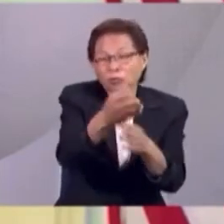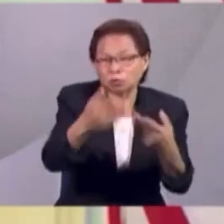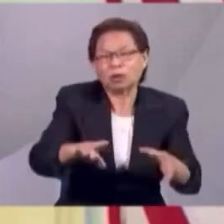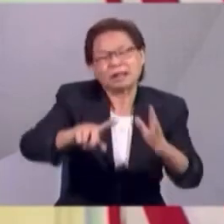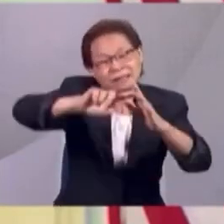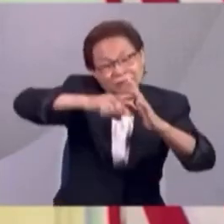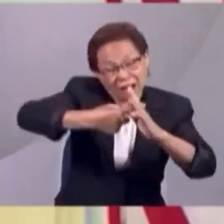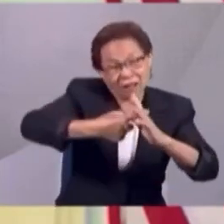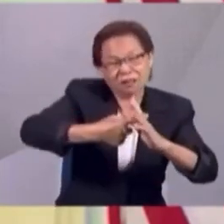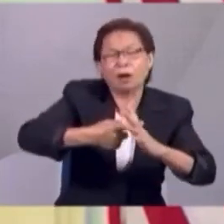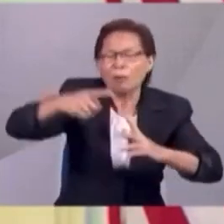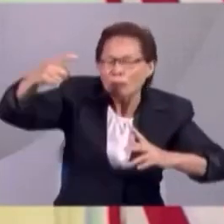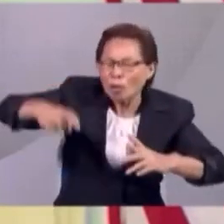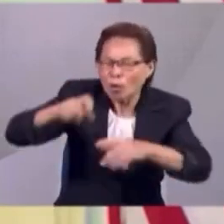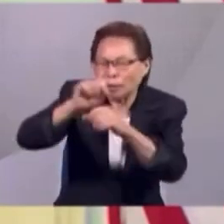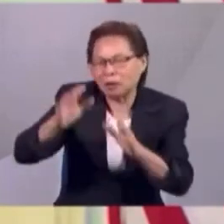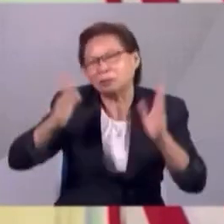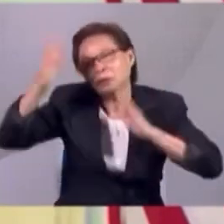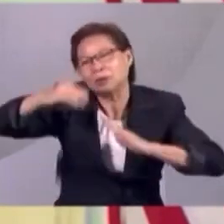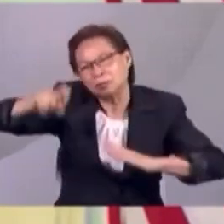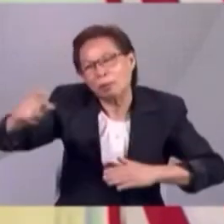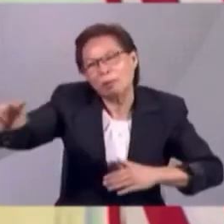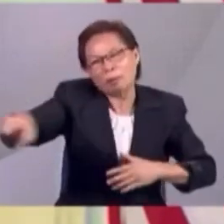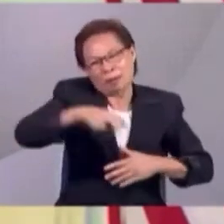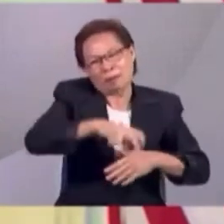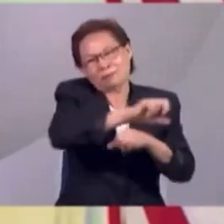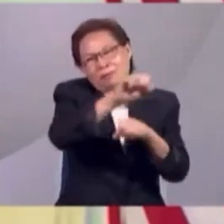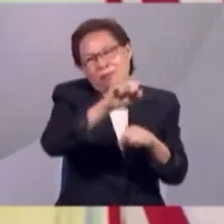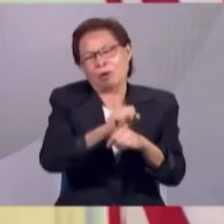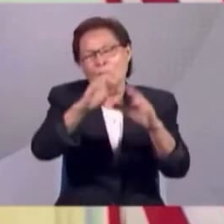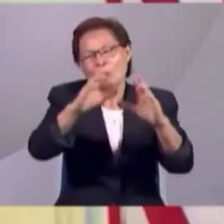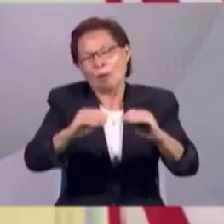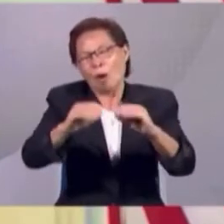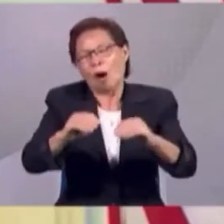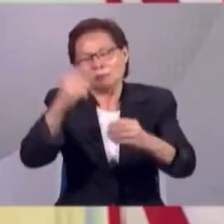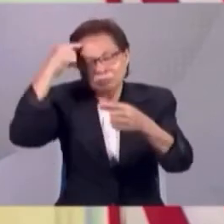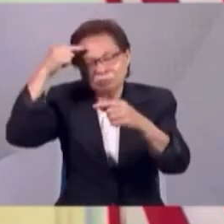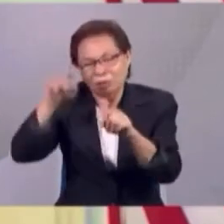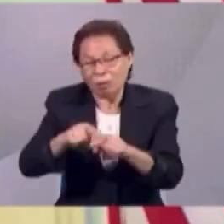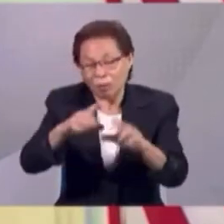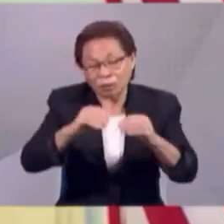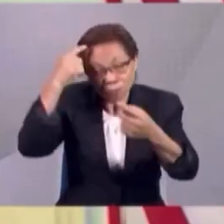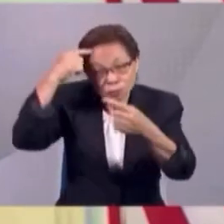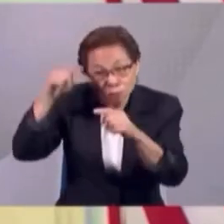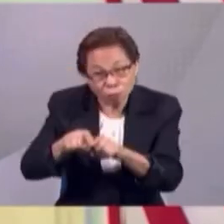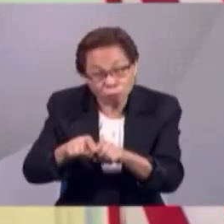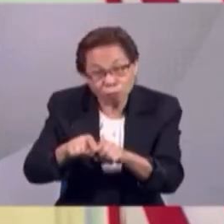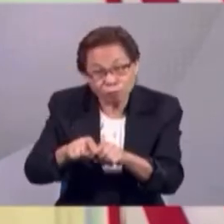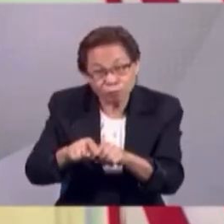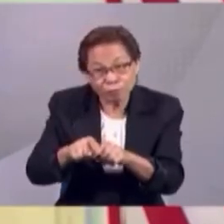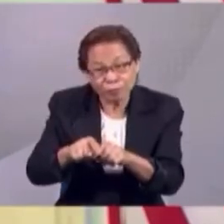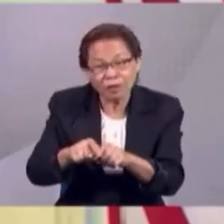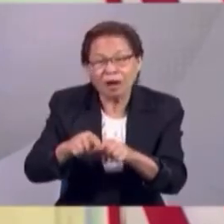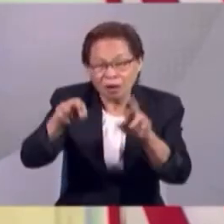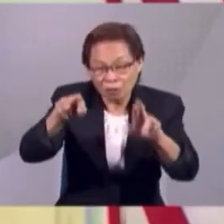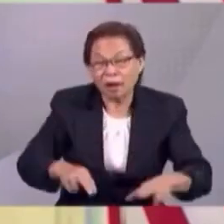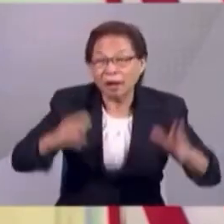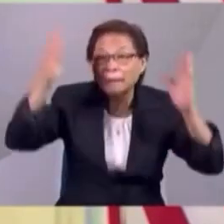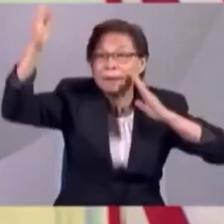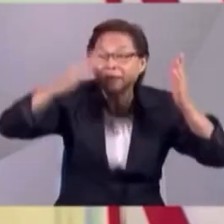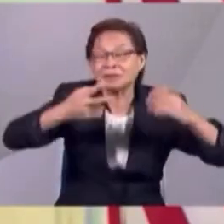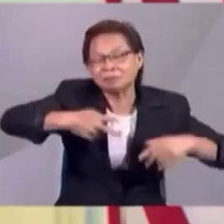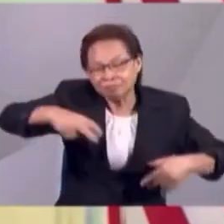kita. Dan mesyuarat khas bersetuju untuk membenarkan rakyat Malaysia untuk berulang